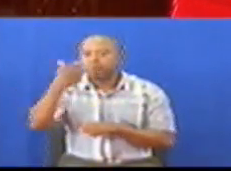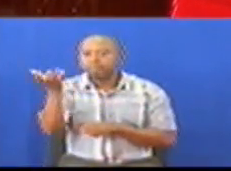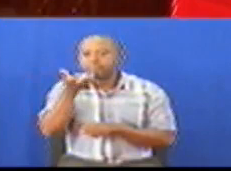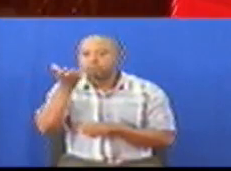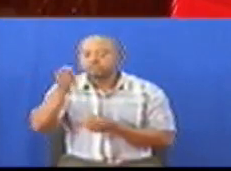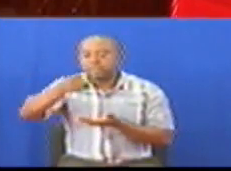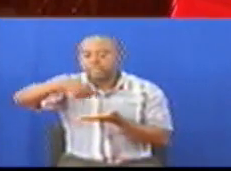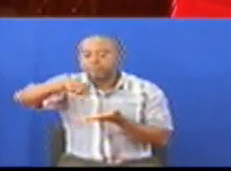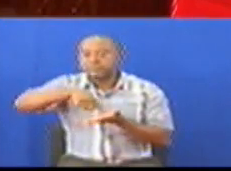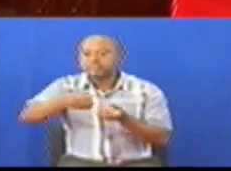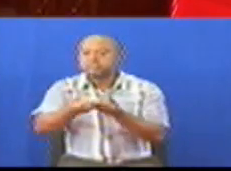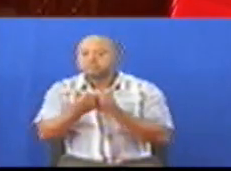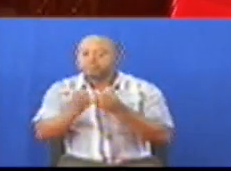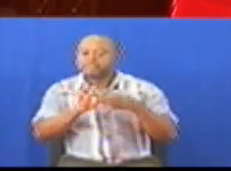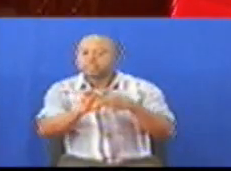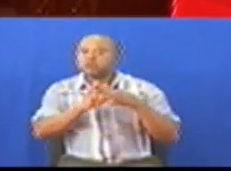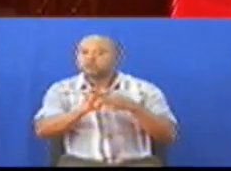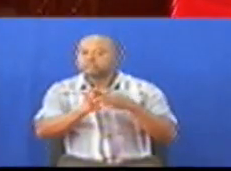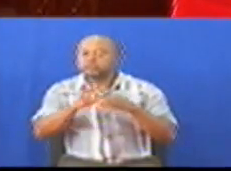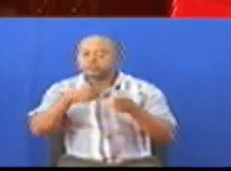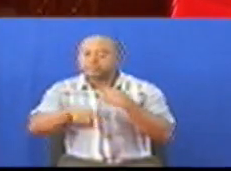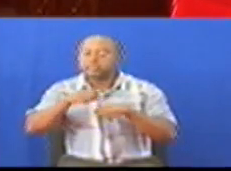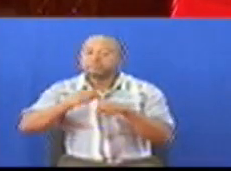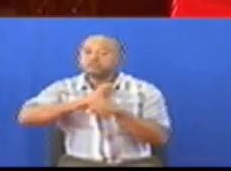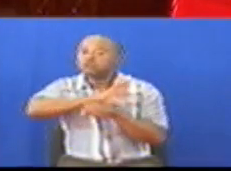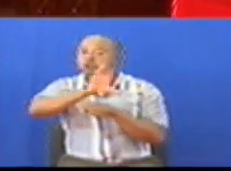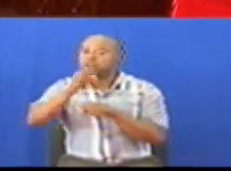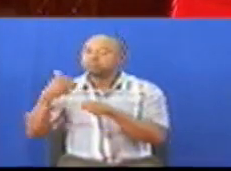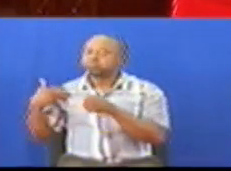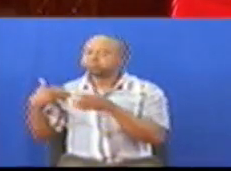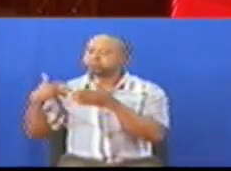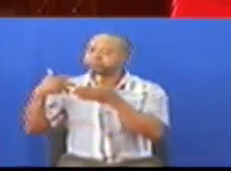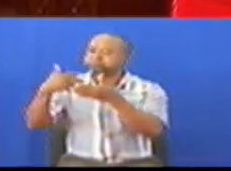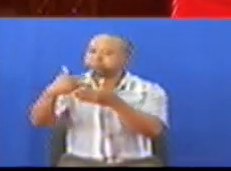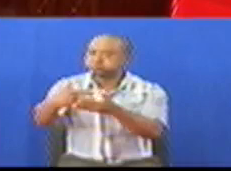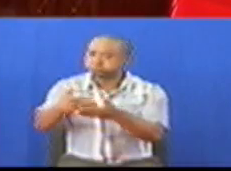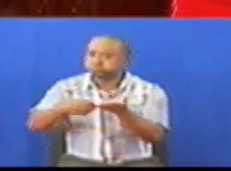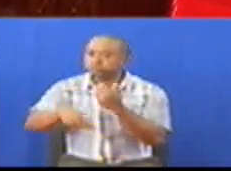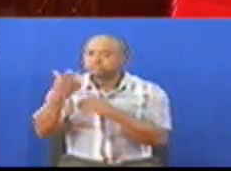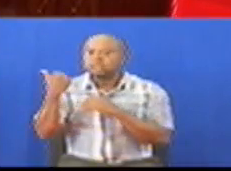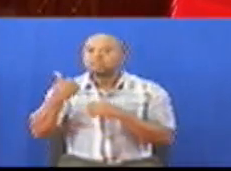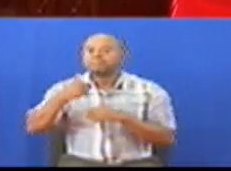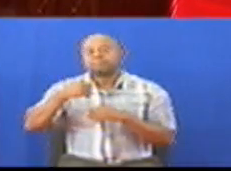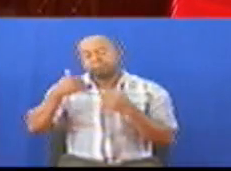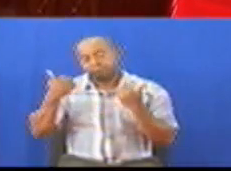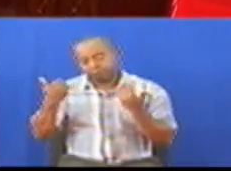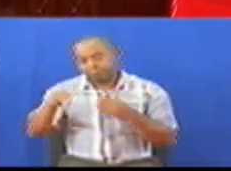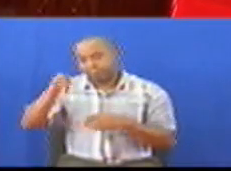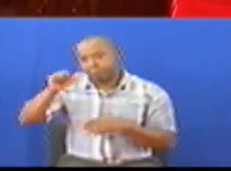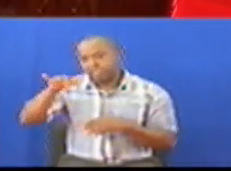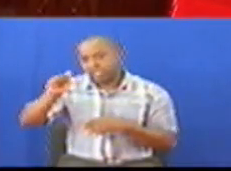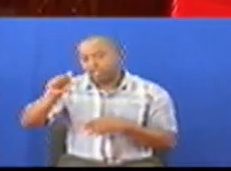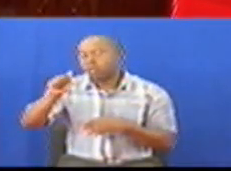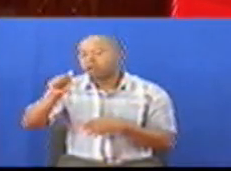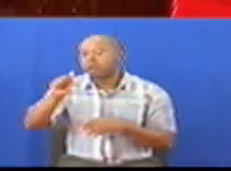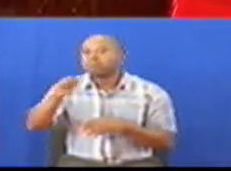walionipatia katika kipindi chote ambacho nimekuwa mbunge sambamba na kipindi ambacho nilikuwa meya wa halmashauri ya manispaa ya Moshi. Naomba